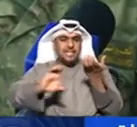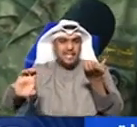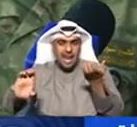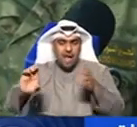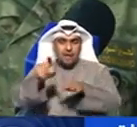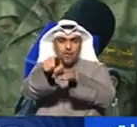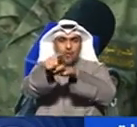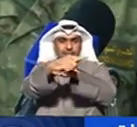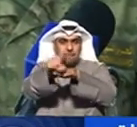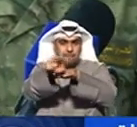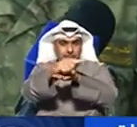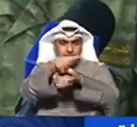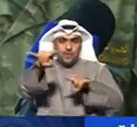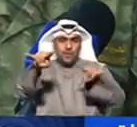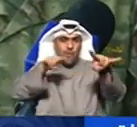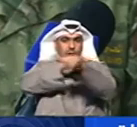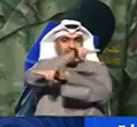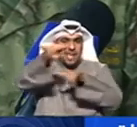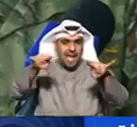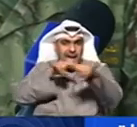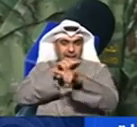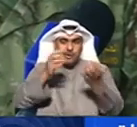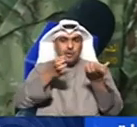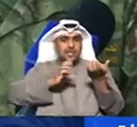الأمنية المتواجدة اليوم،